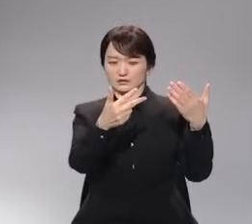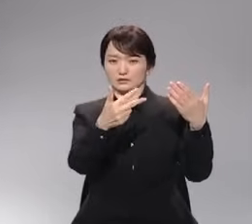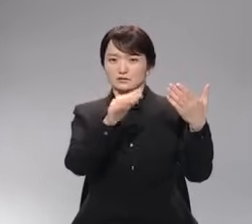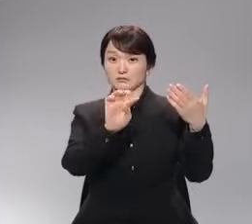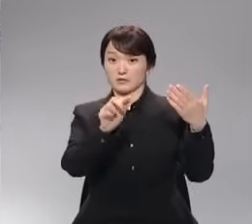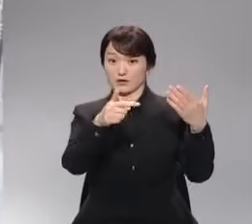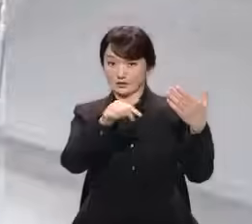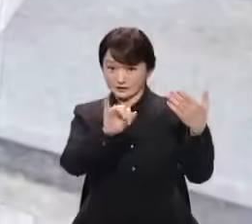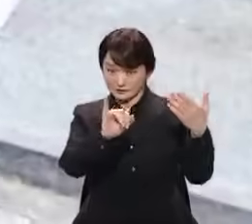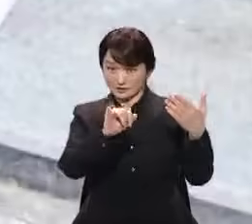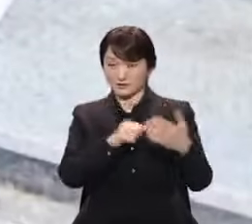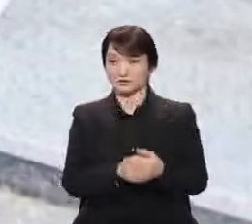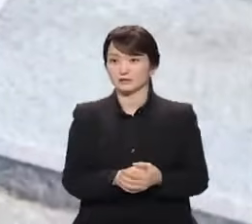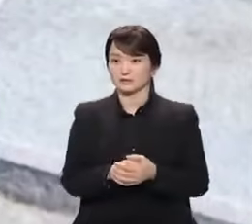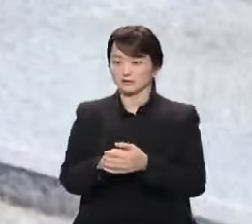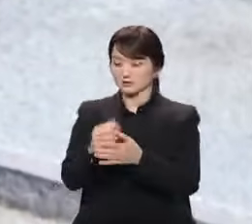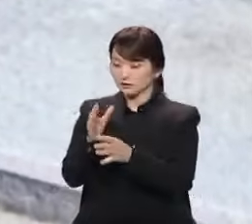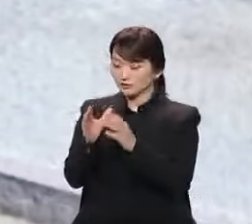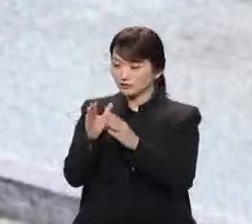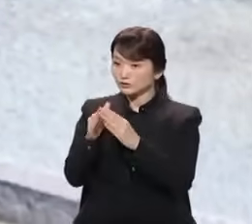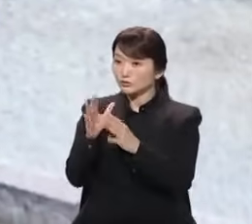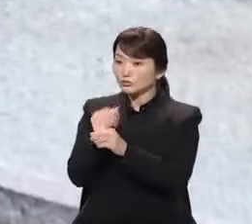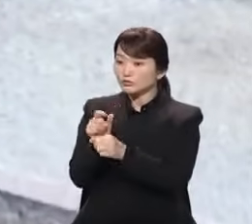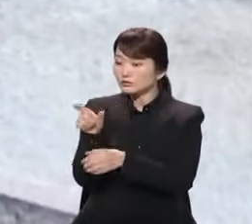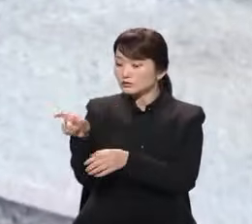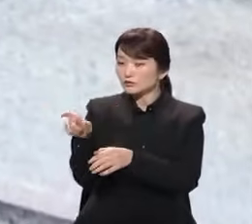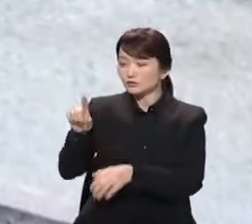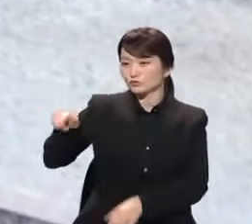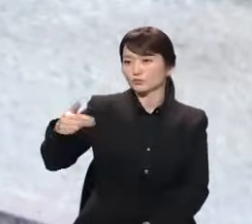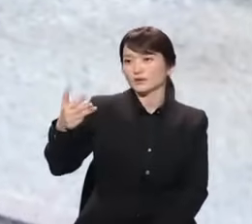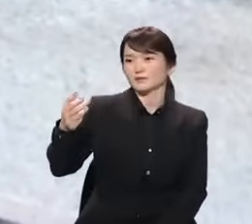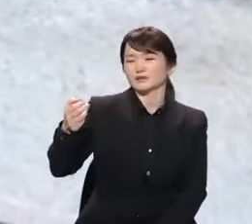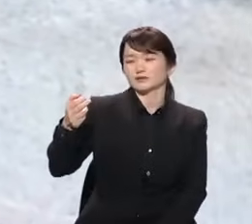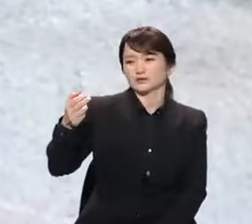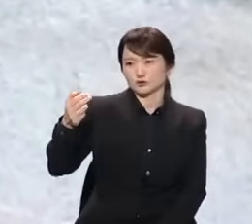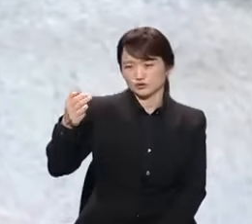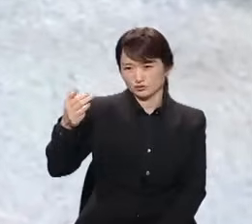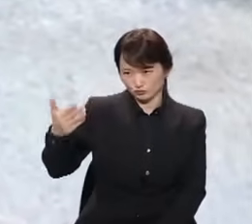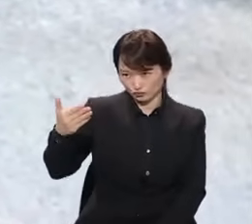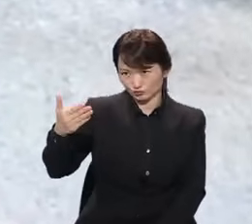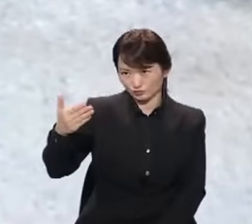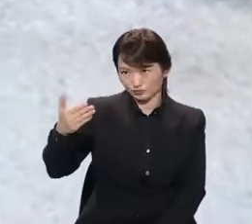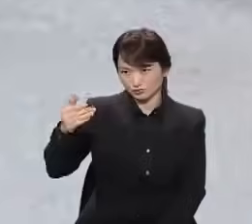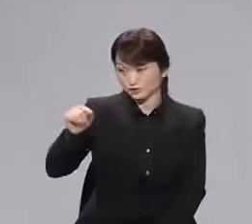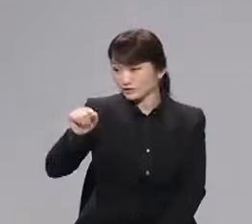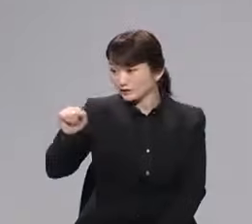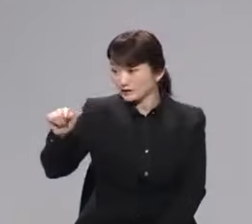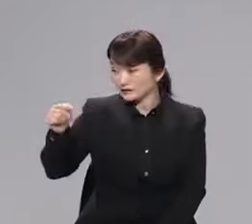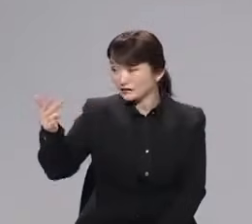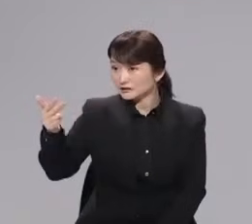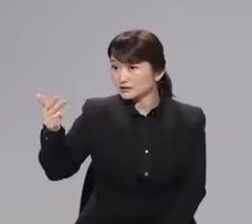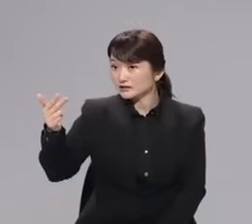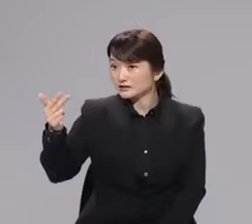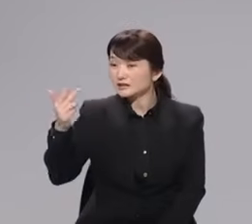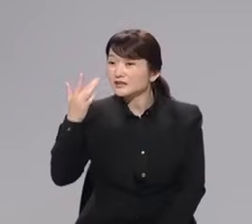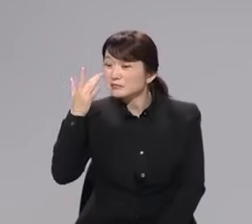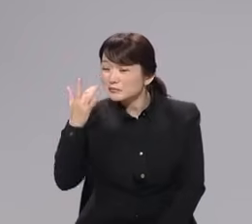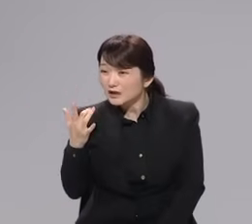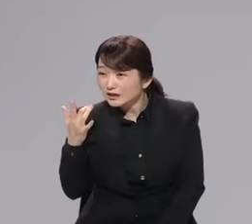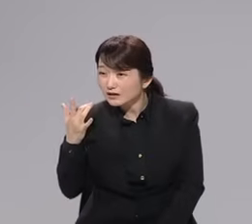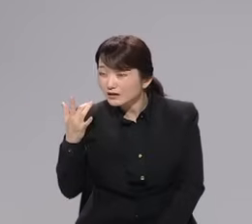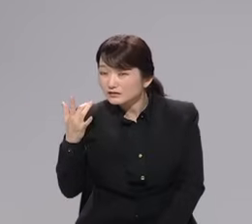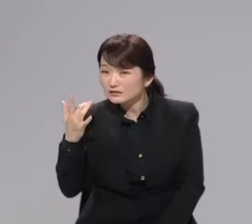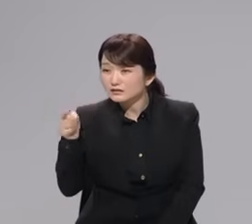689-7번지입니다. 그런데 운송장에 이 고객이 689, 그 다시를 빼고요. 띄고 7번지라고 적은 탓에 그